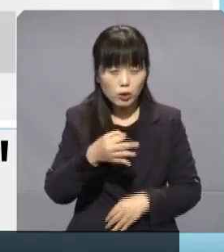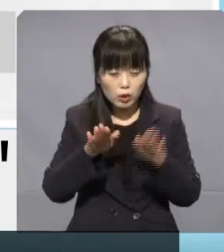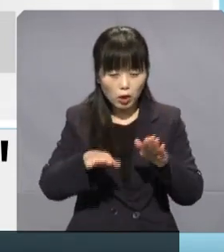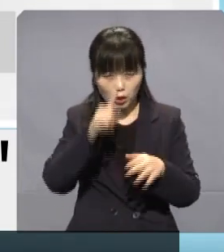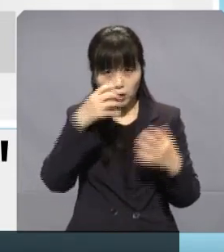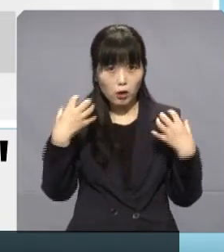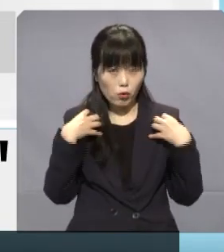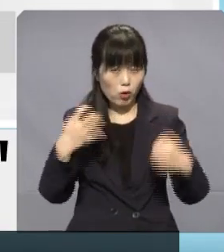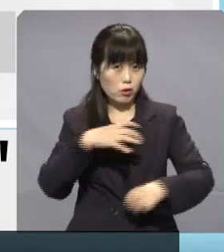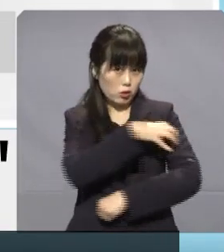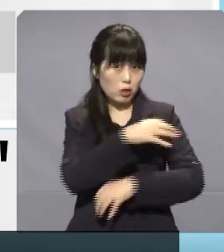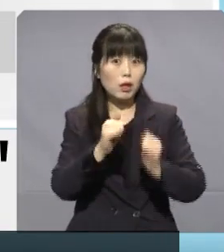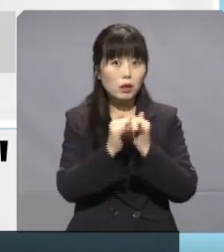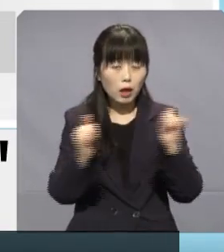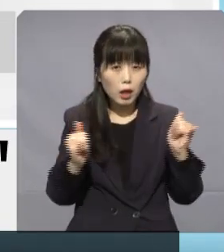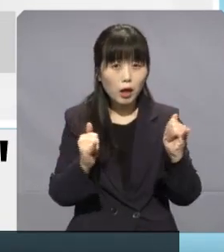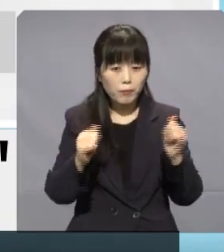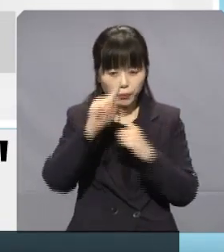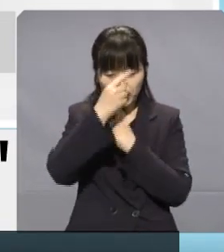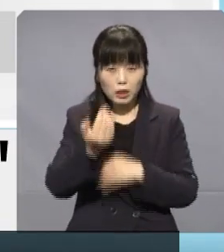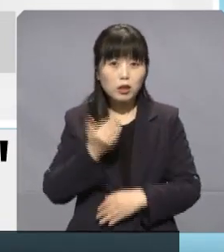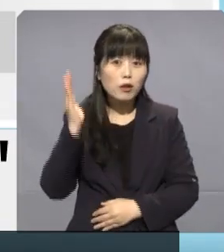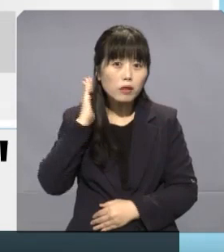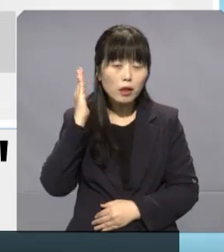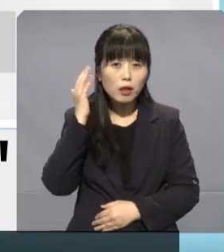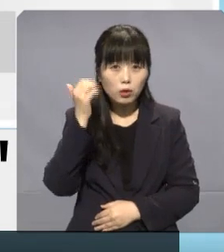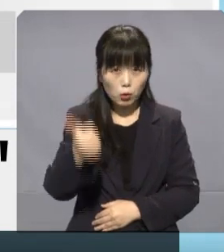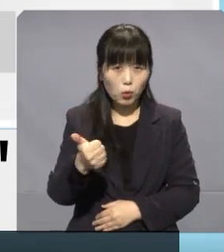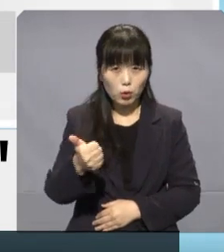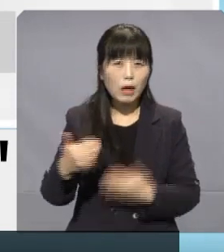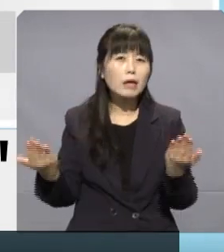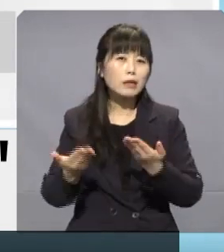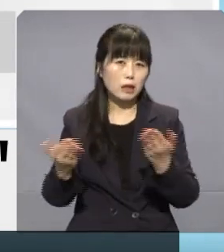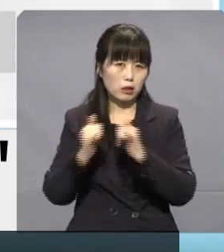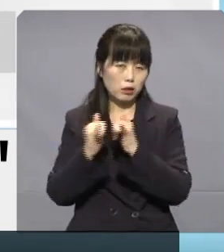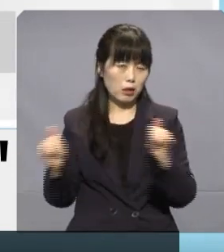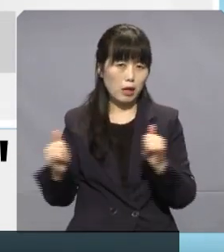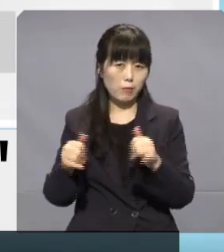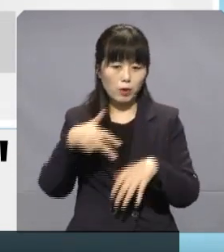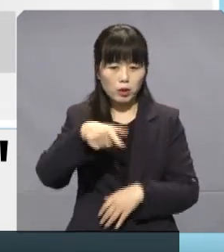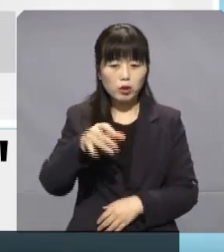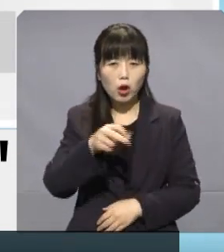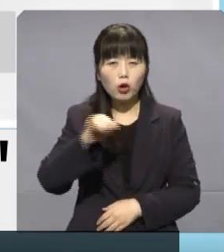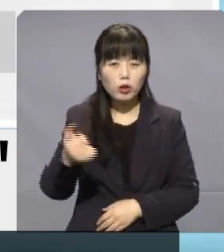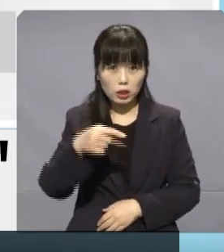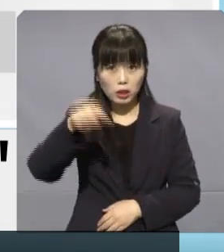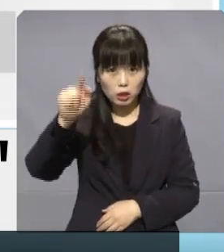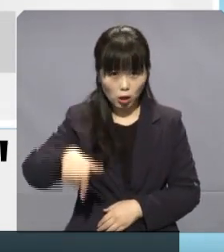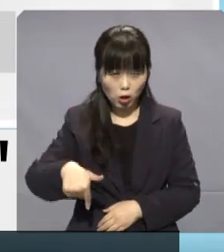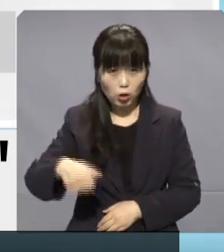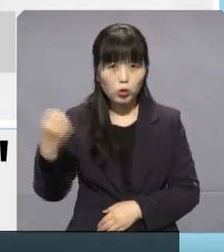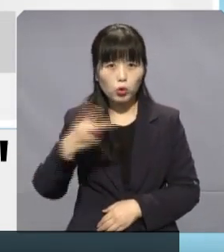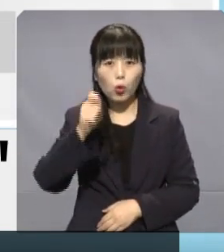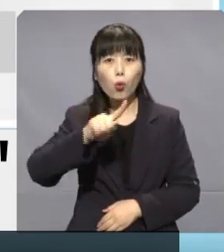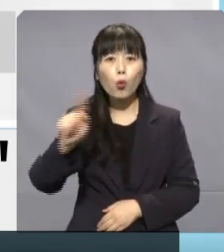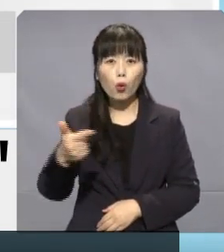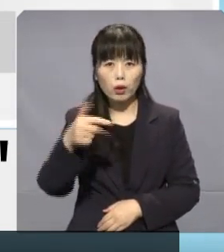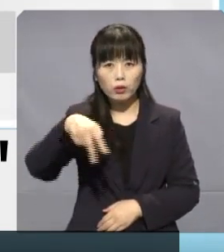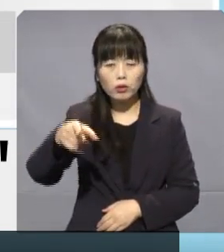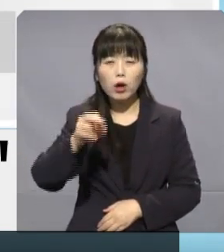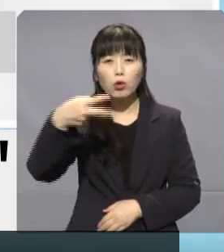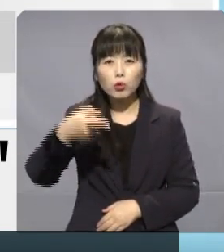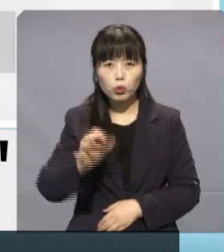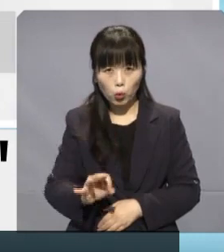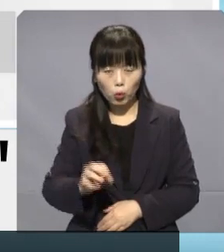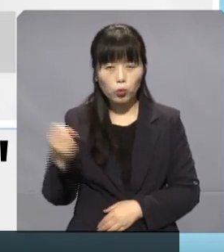정권의 실세분들 대부분 다 이명박 정부에서 일했던 분들입니다. 정진석 비대위원장 그리고 권성동